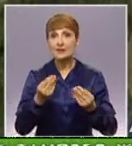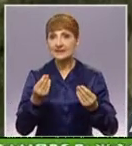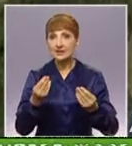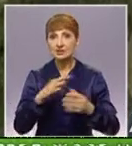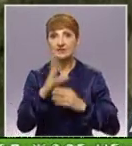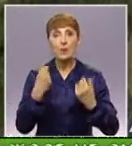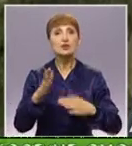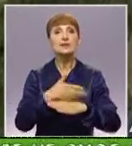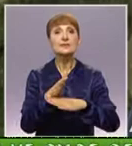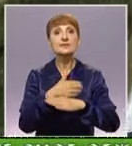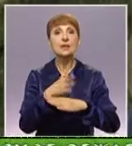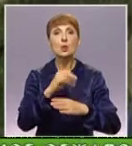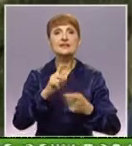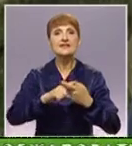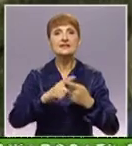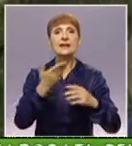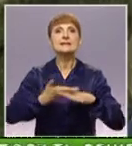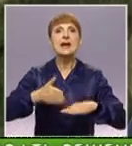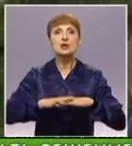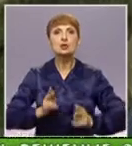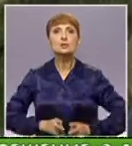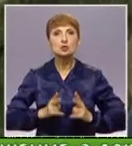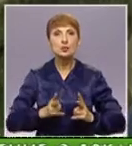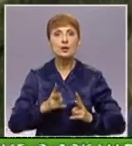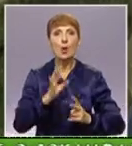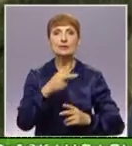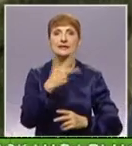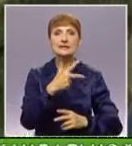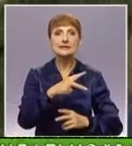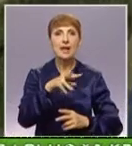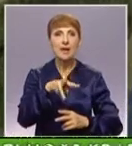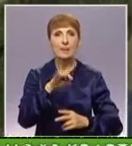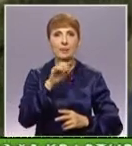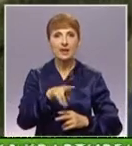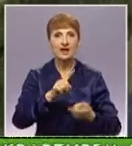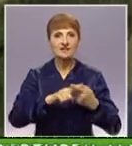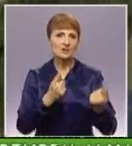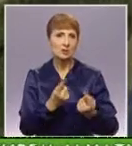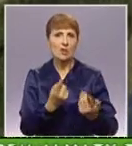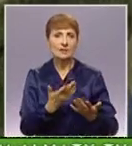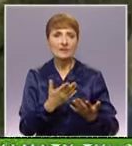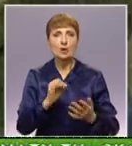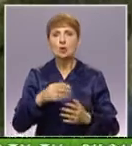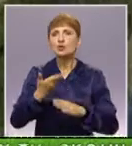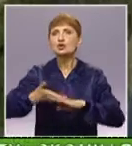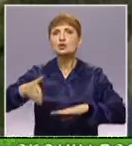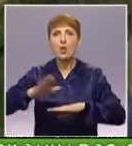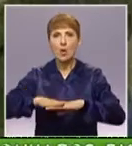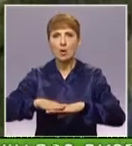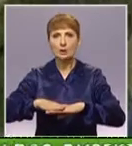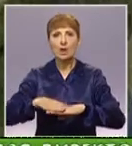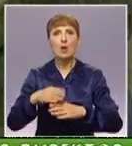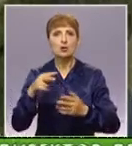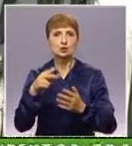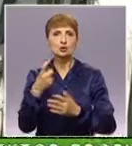средства распределяются от тяжести преступлений. От 30 МРП административного характера до особо тяжкого преступления